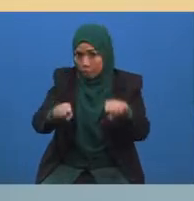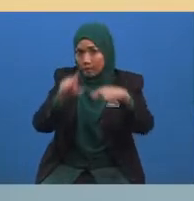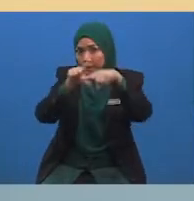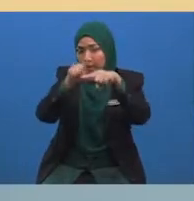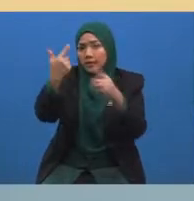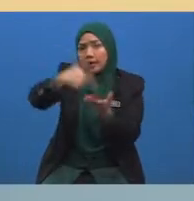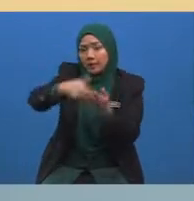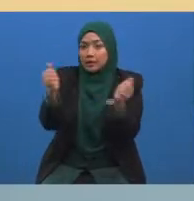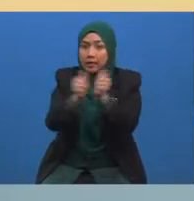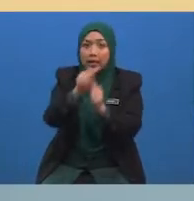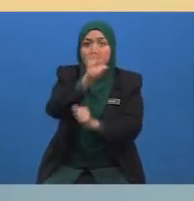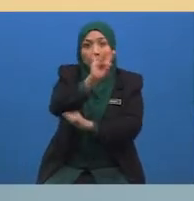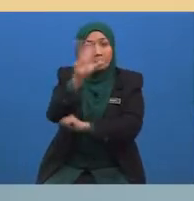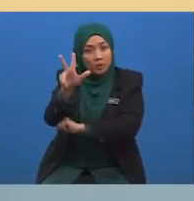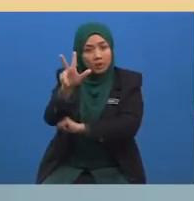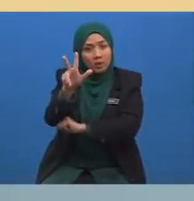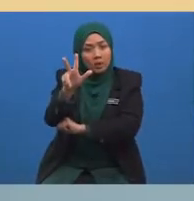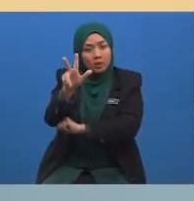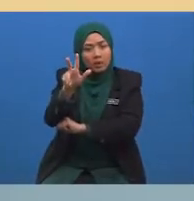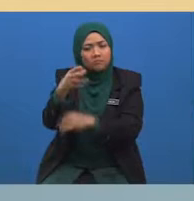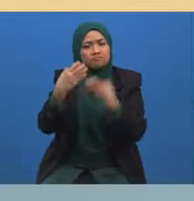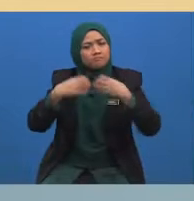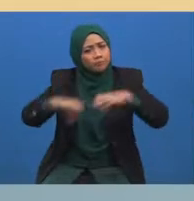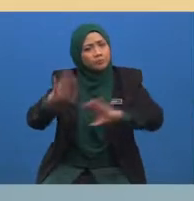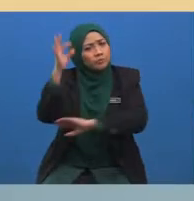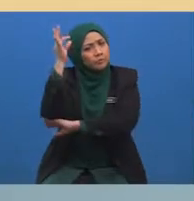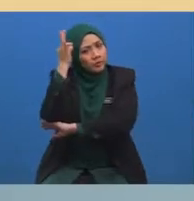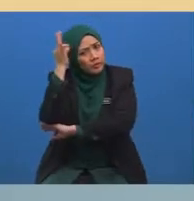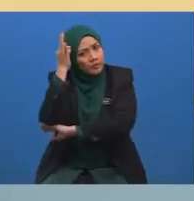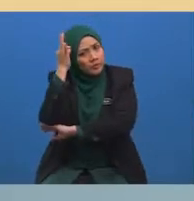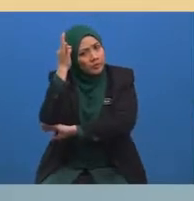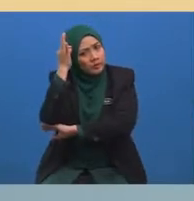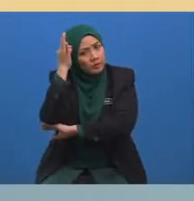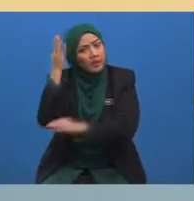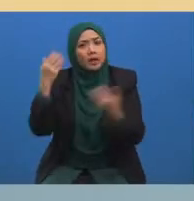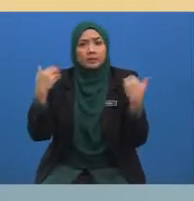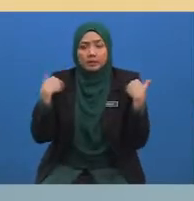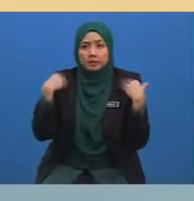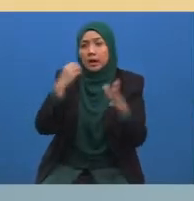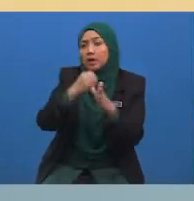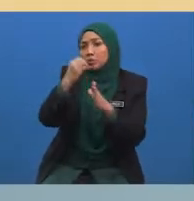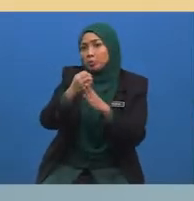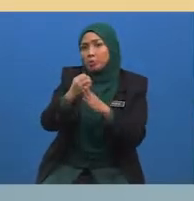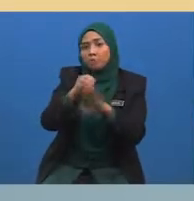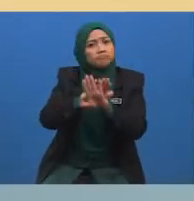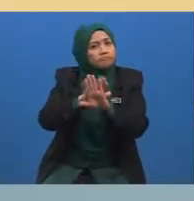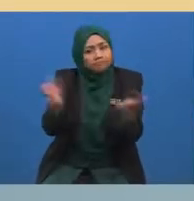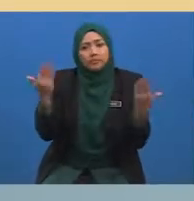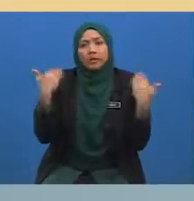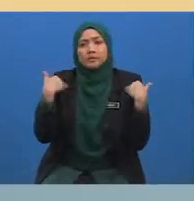83? Cuba fikirkan. Ada ke tidak?